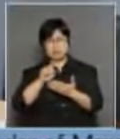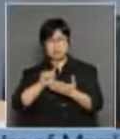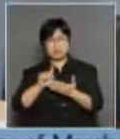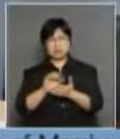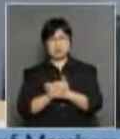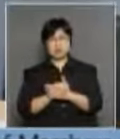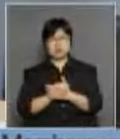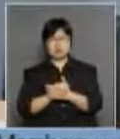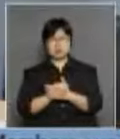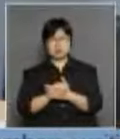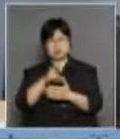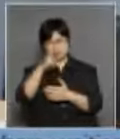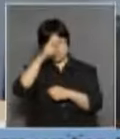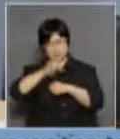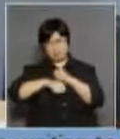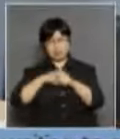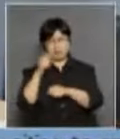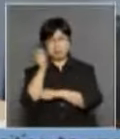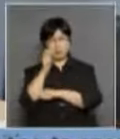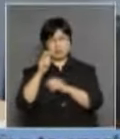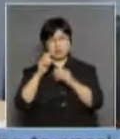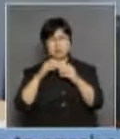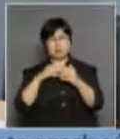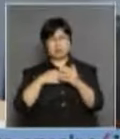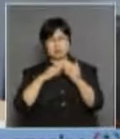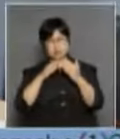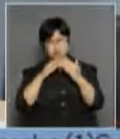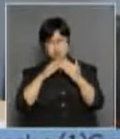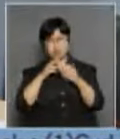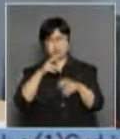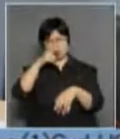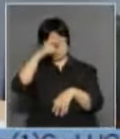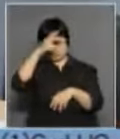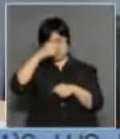咧，勞福局嘅官員咧係